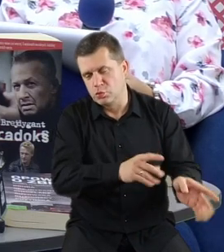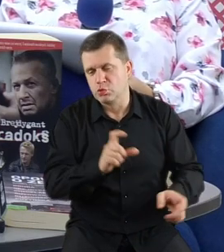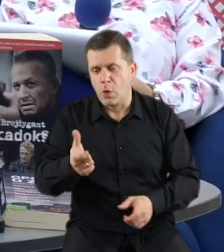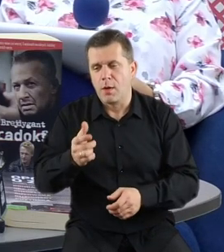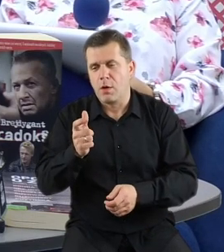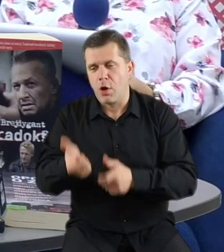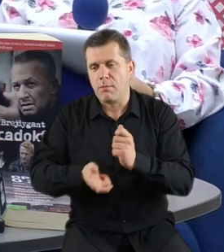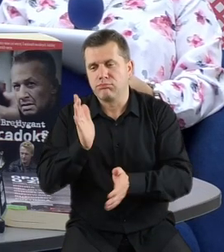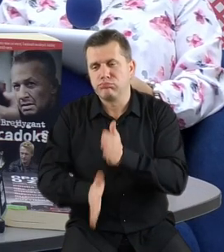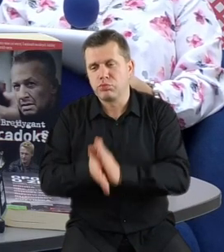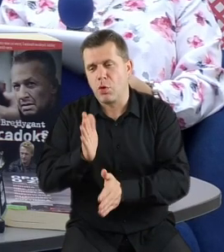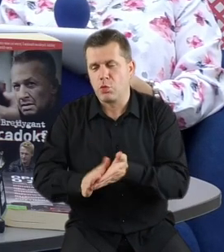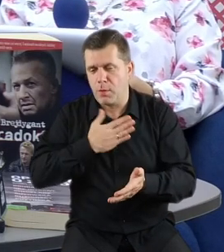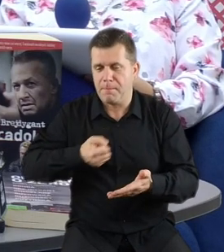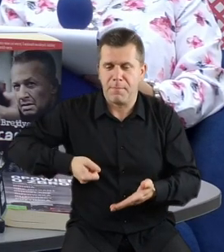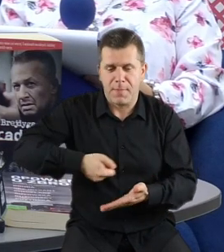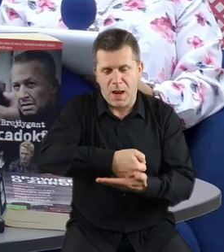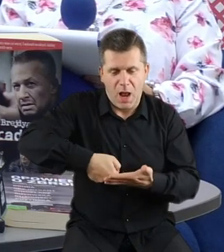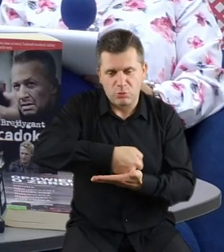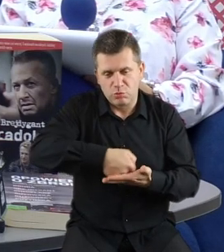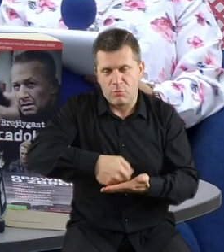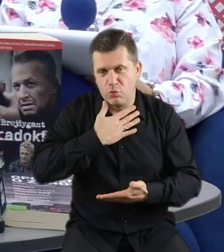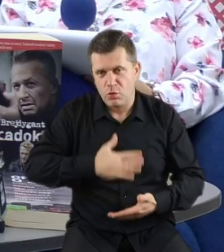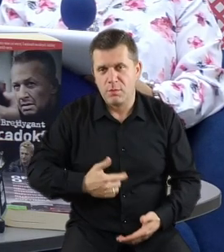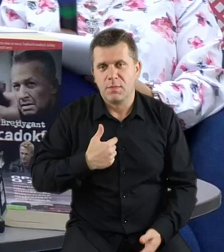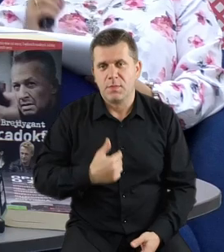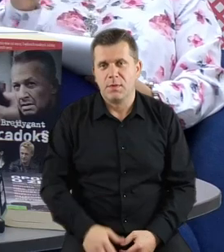coś posprzątać, lubię prasować.